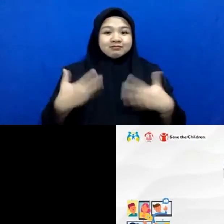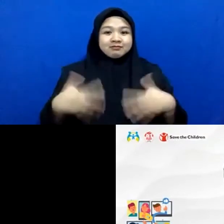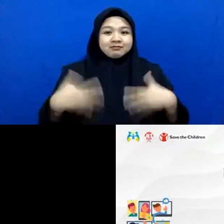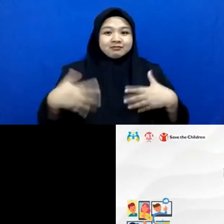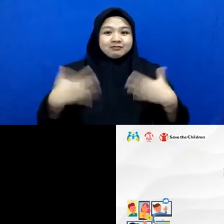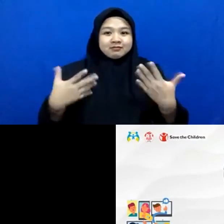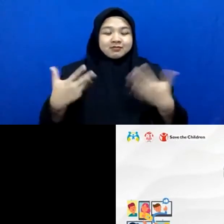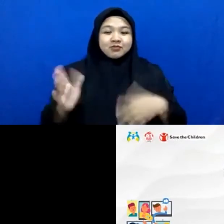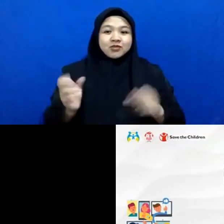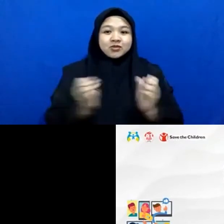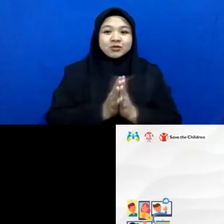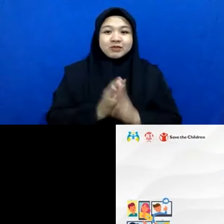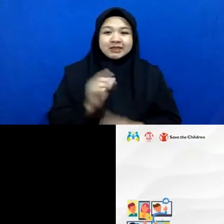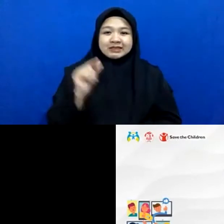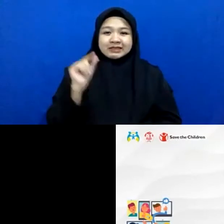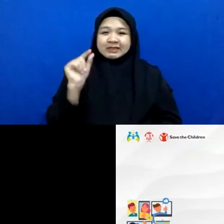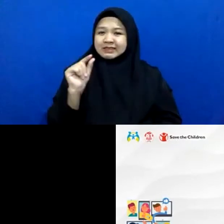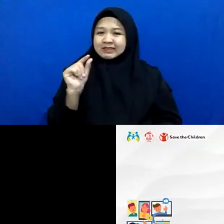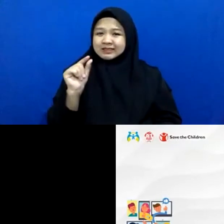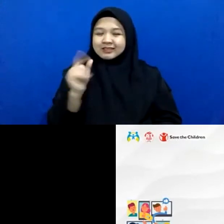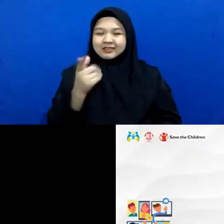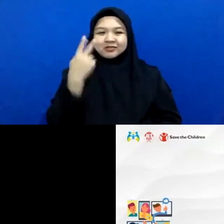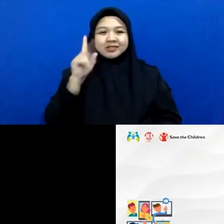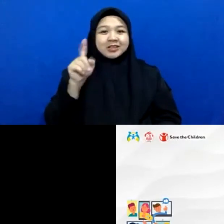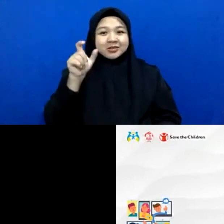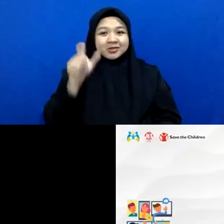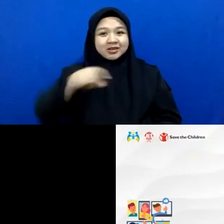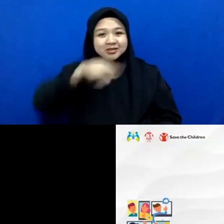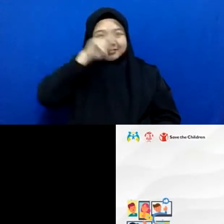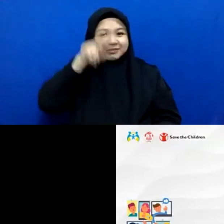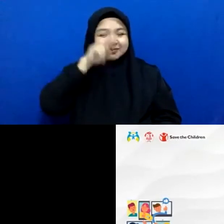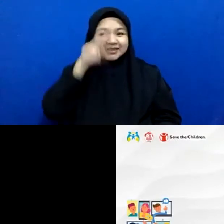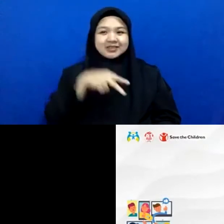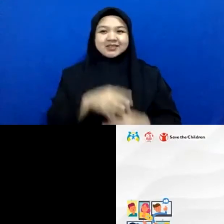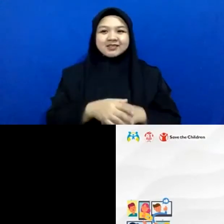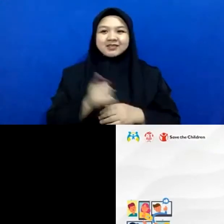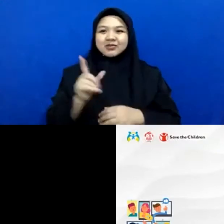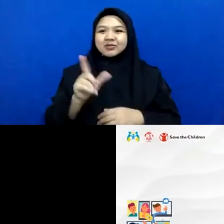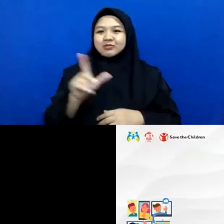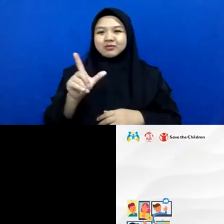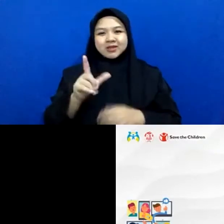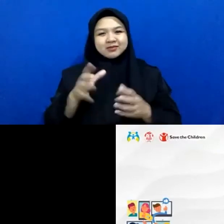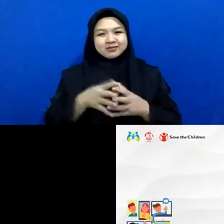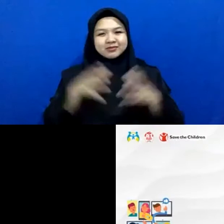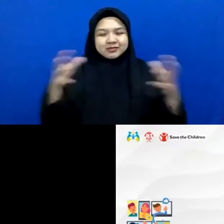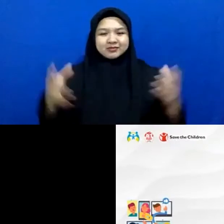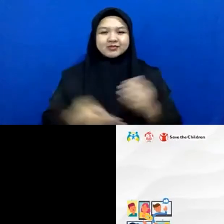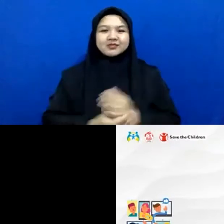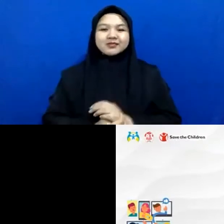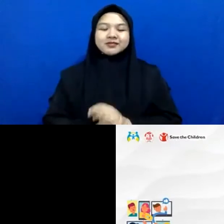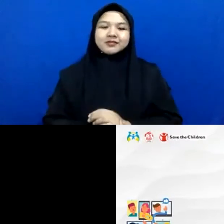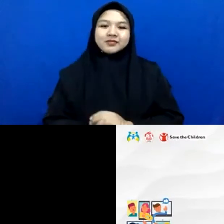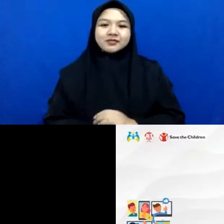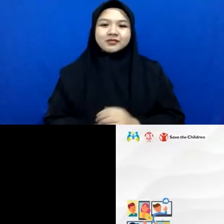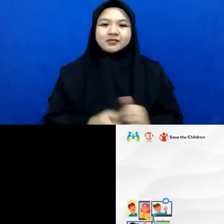bukan jumlah yang sedikit ya untuk satu orang supervisor gitu. Itu Betul, jumlah betul. yang lumayan sangat besar. Terus seperti apa,